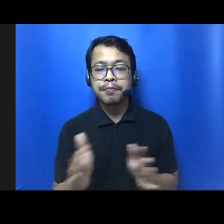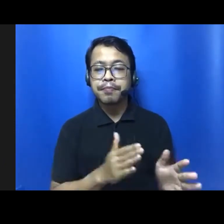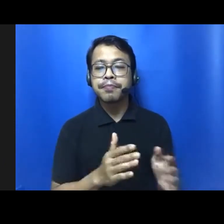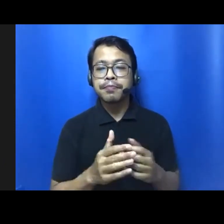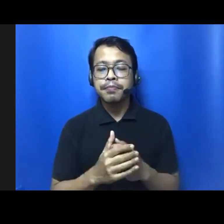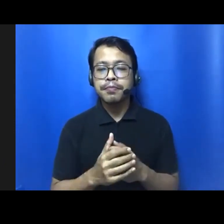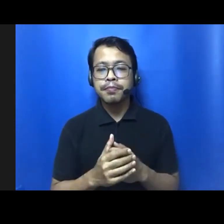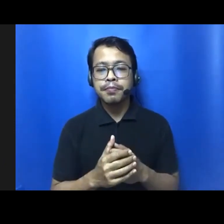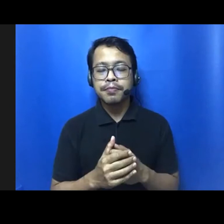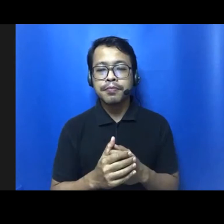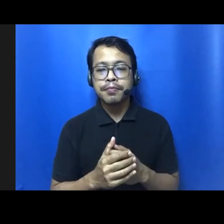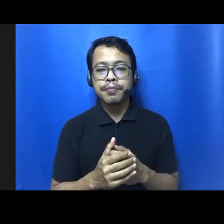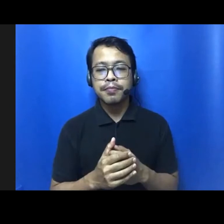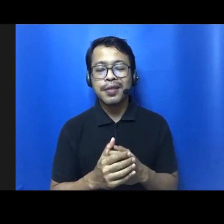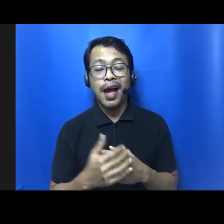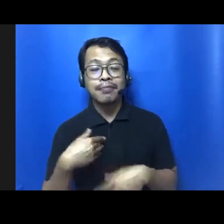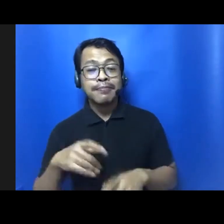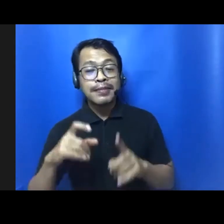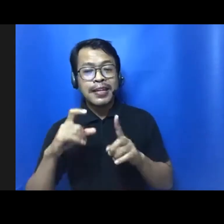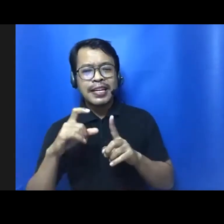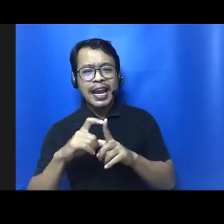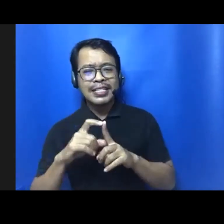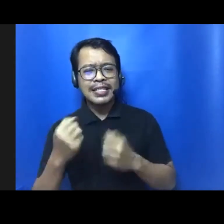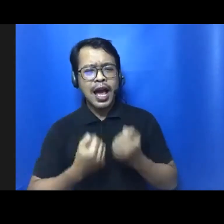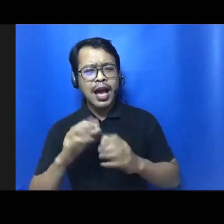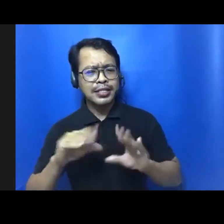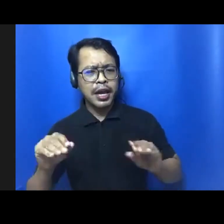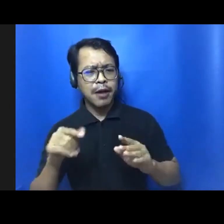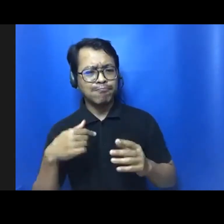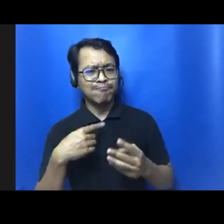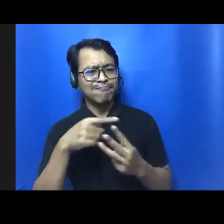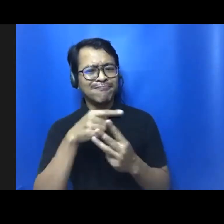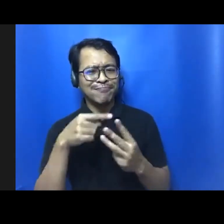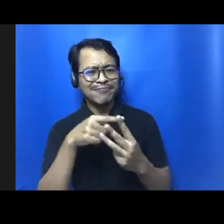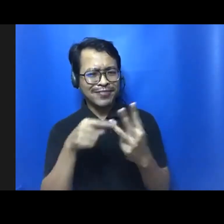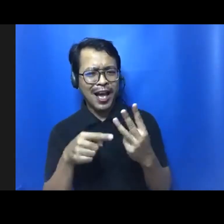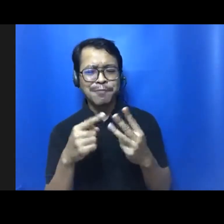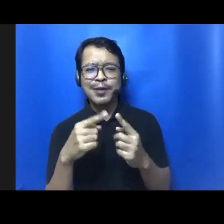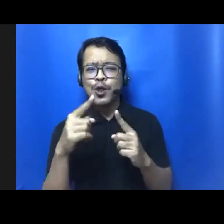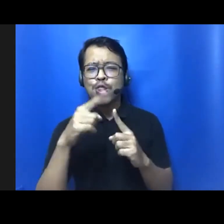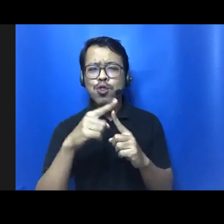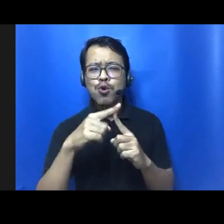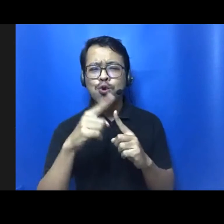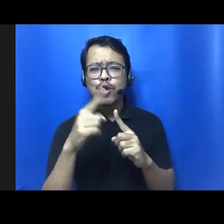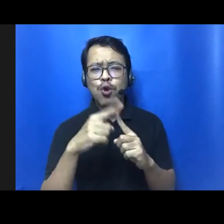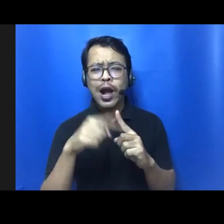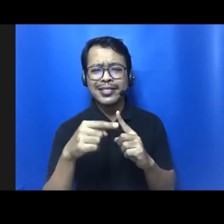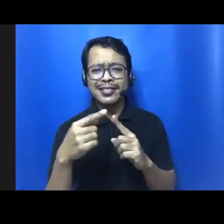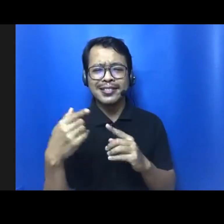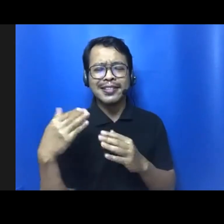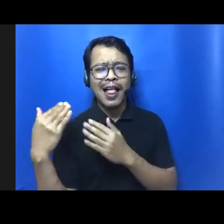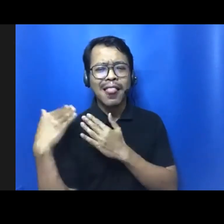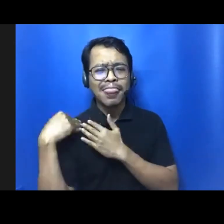Beberapa hal yang kita lakukan itu tadi 3 hal pokok yang menjadi tugas kita. Kemudian yang